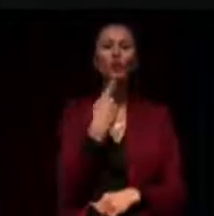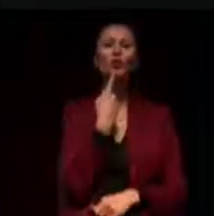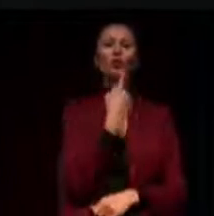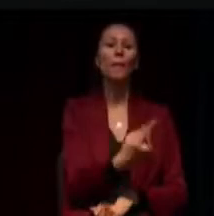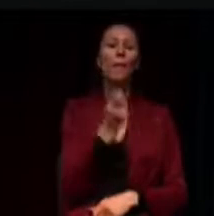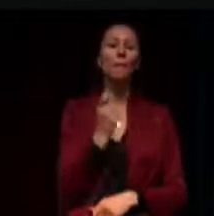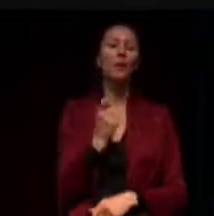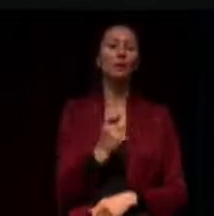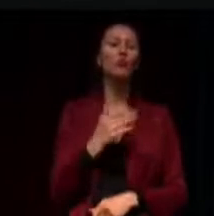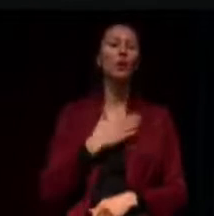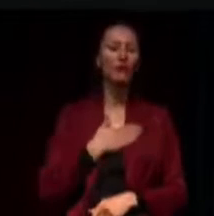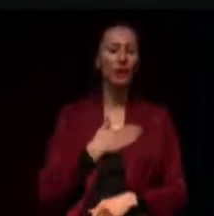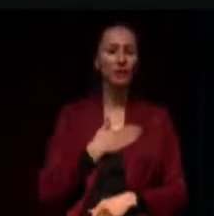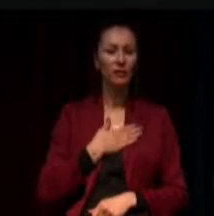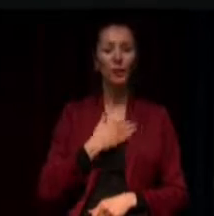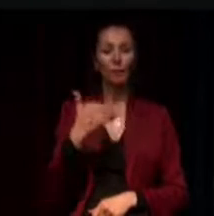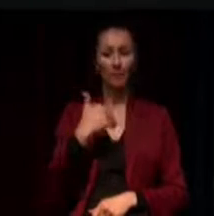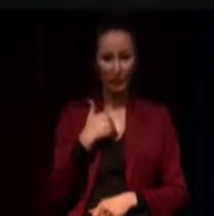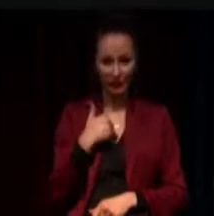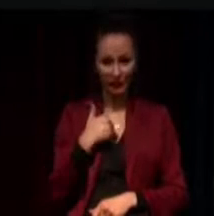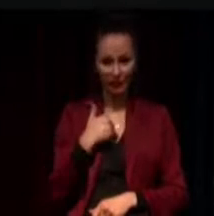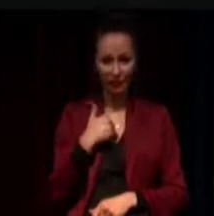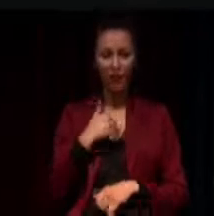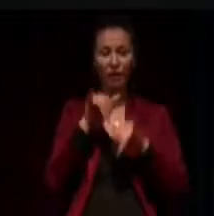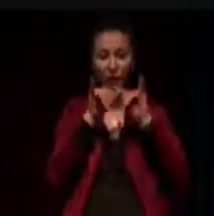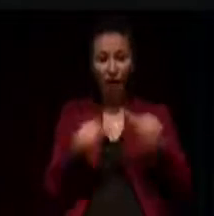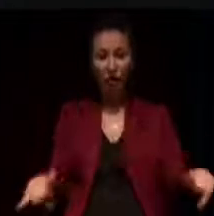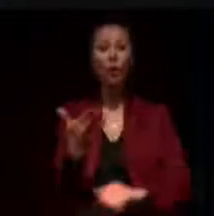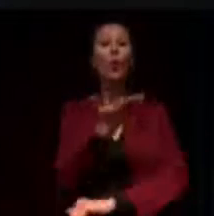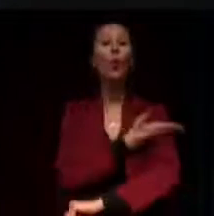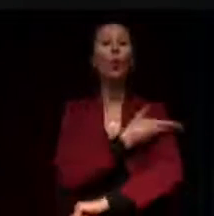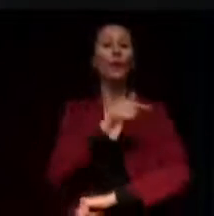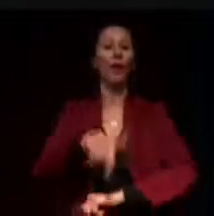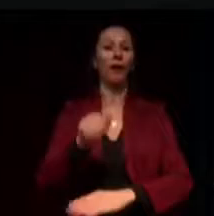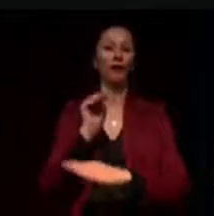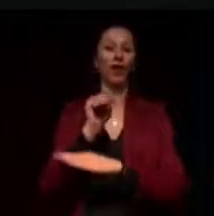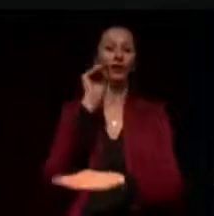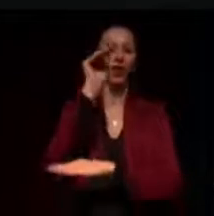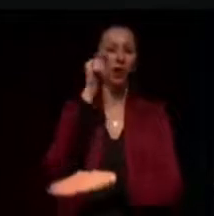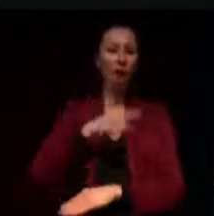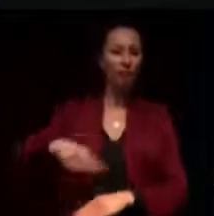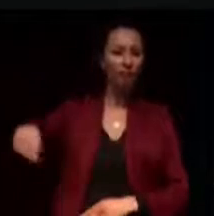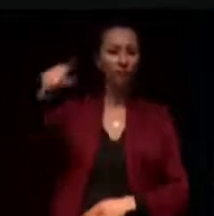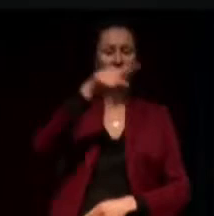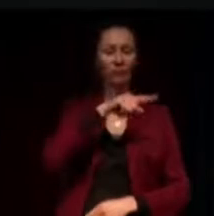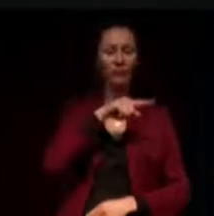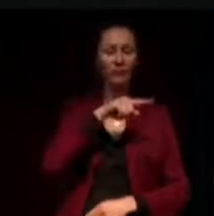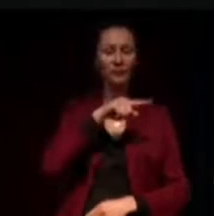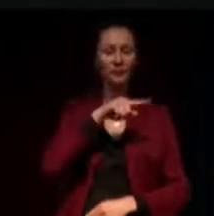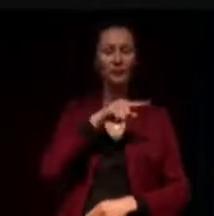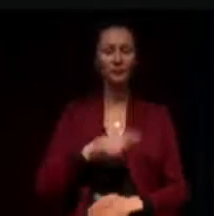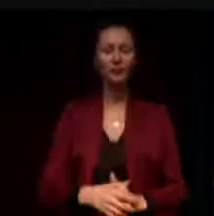söylemek mecburiyetindeyiz ki biz aynı ülkede yaşayan, aynı ülkenin